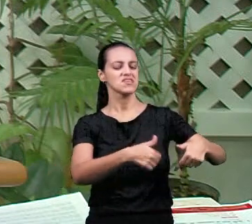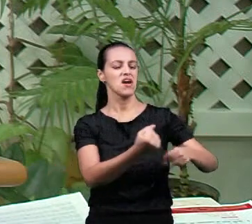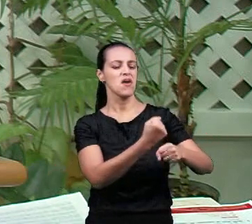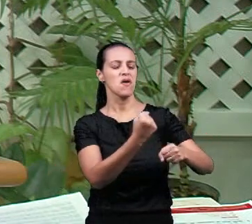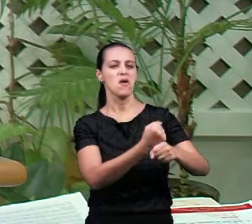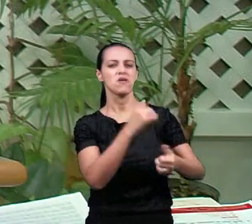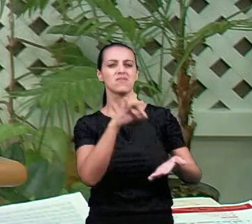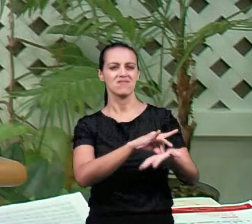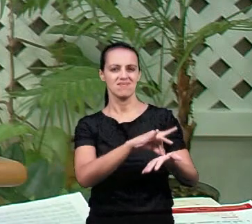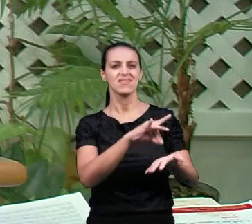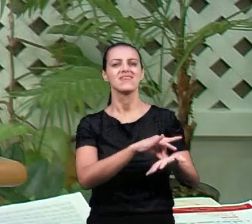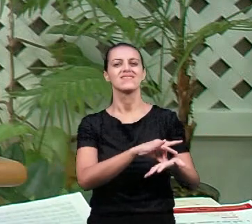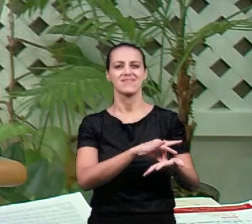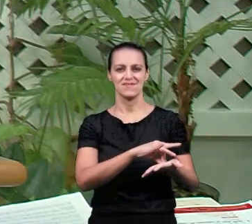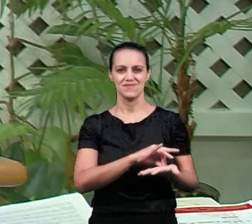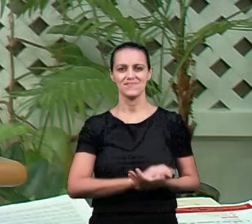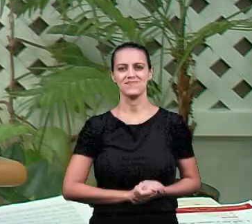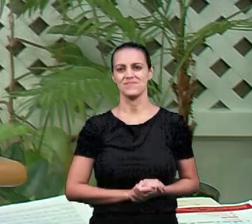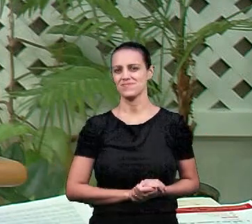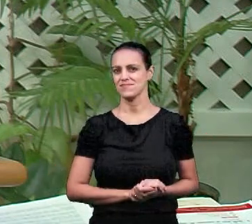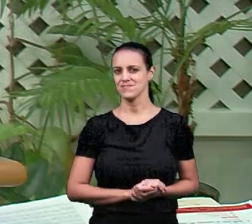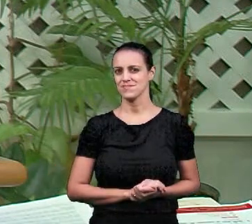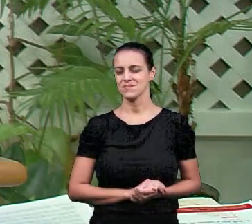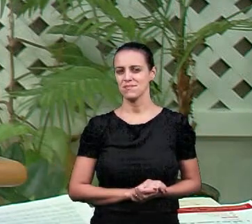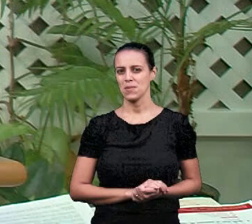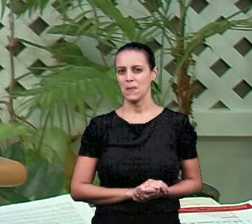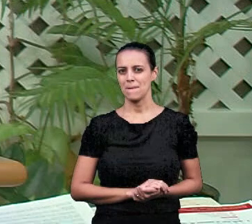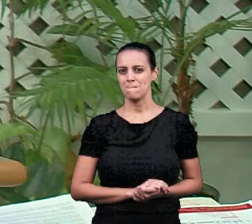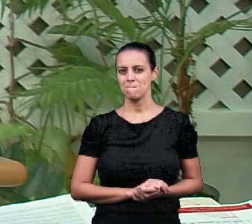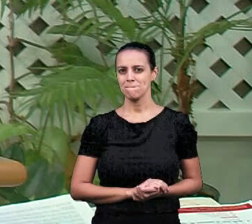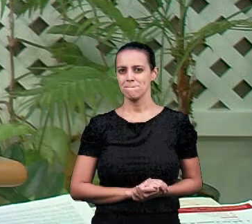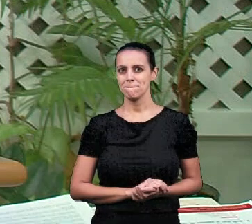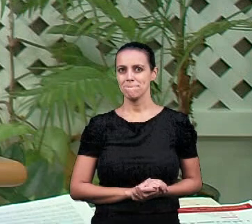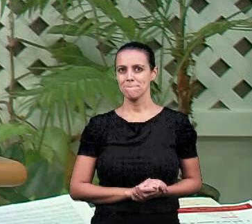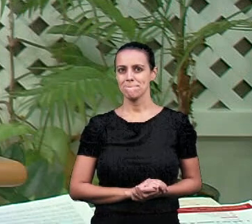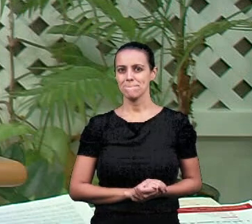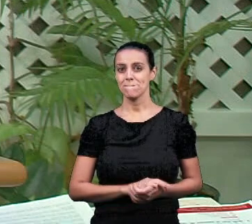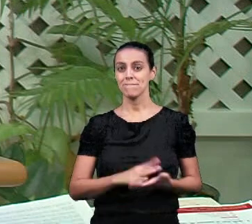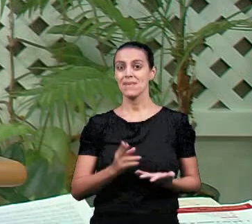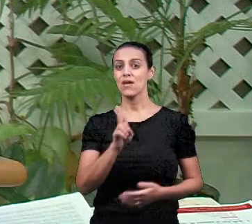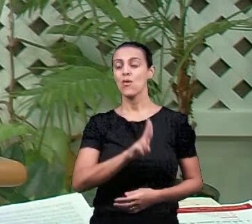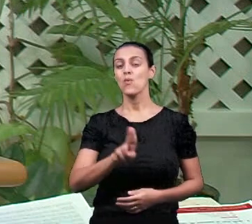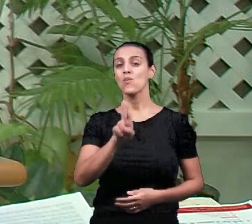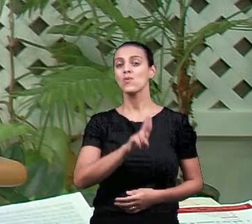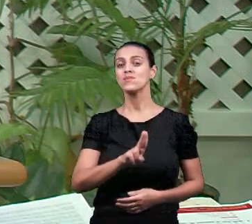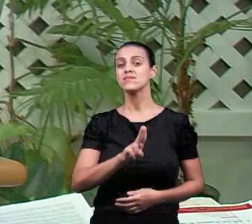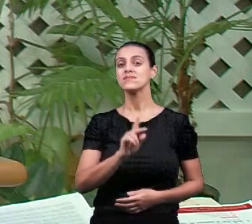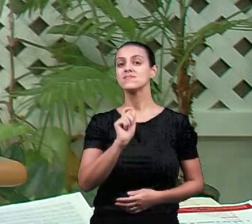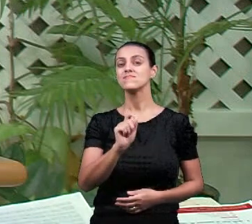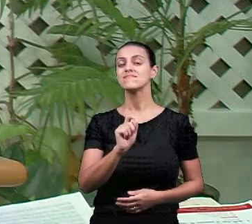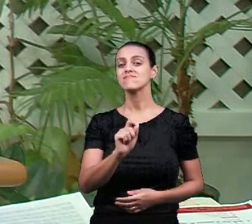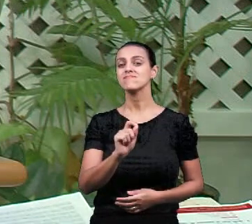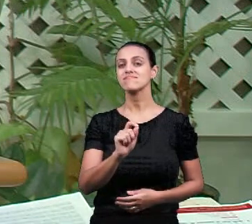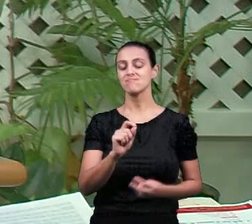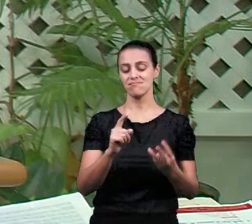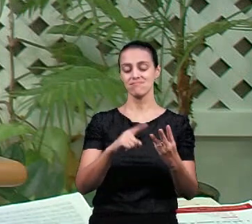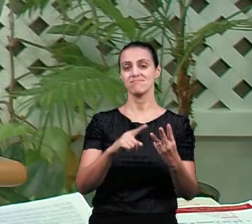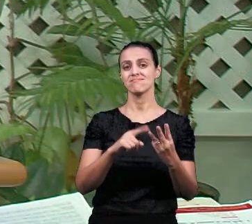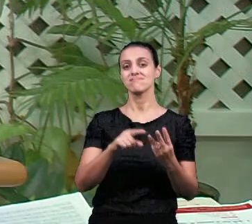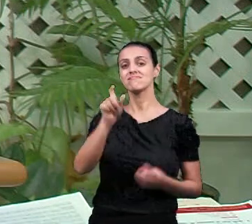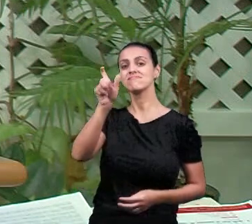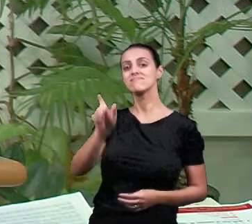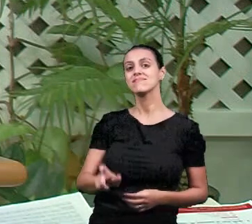à réaliser dans l'homme. Donc, il prend la figure maintenant de qui? Il prend la